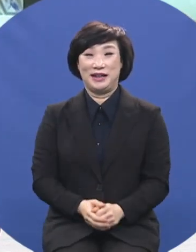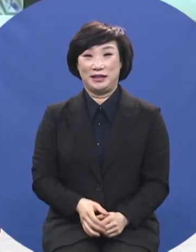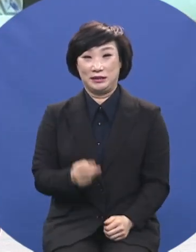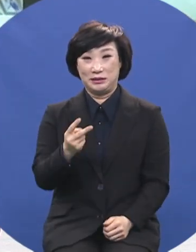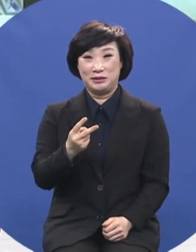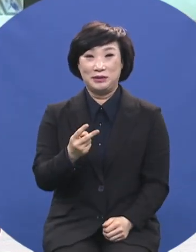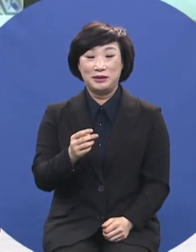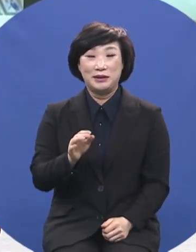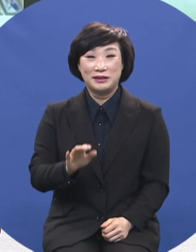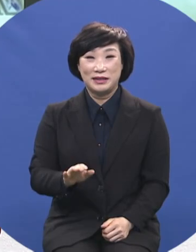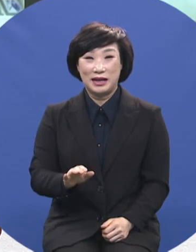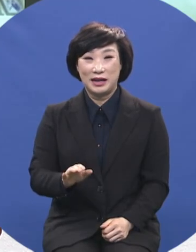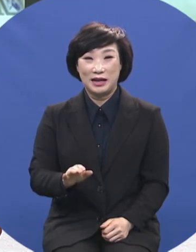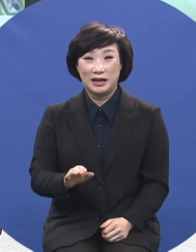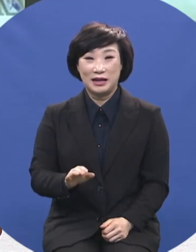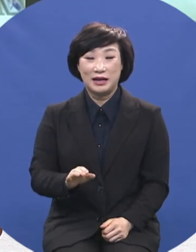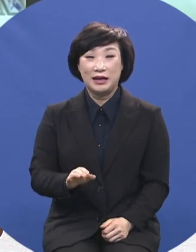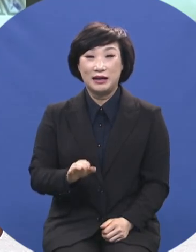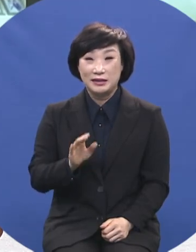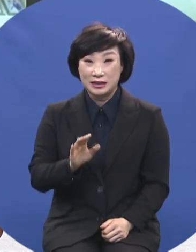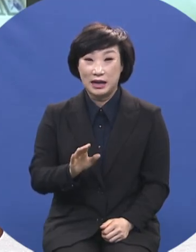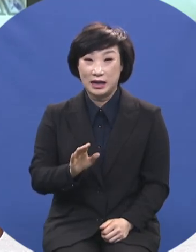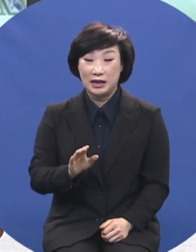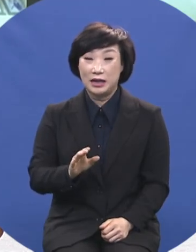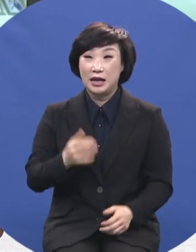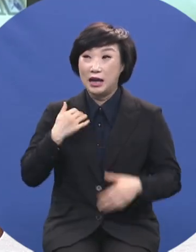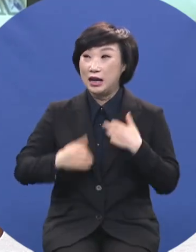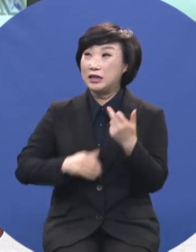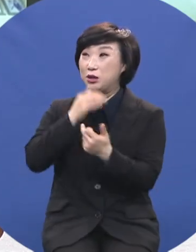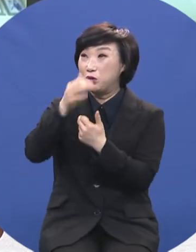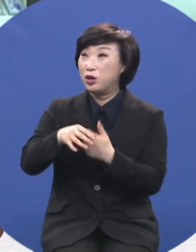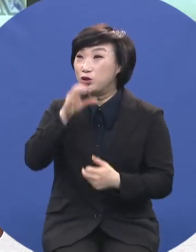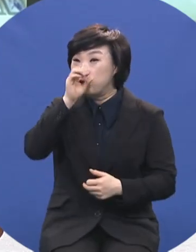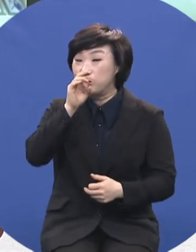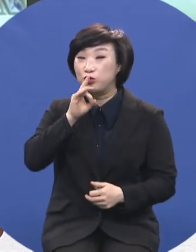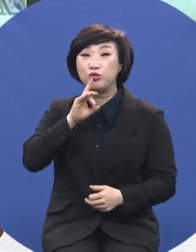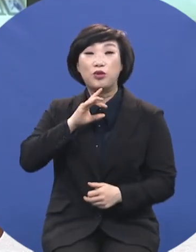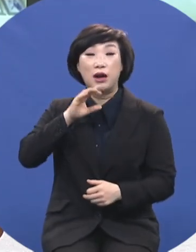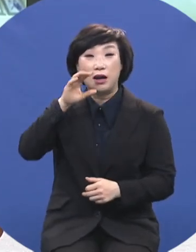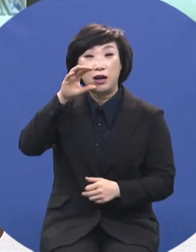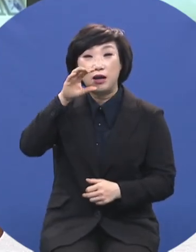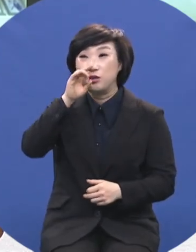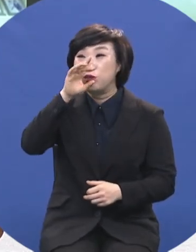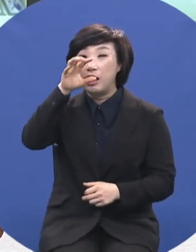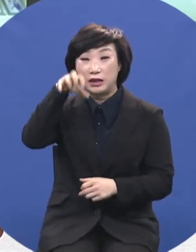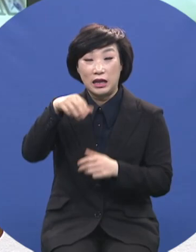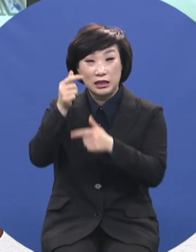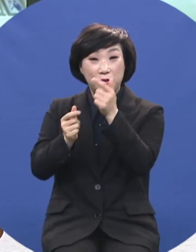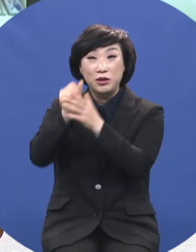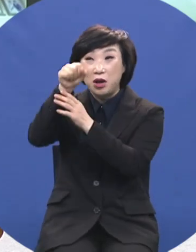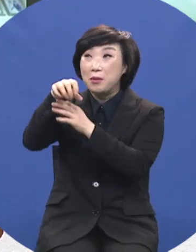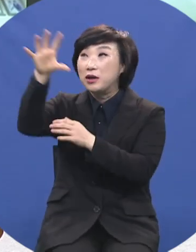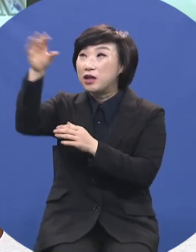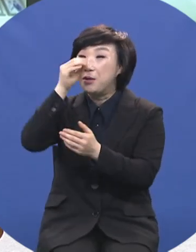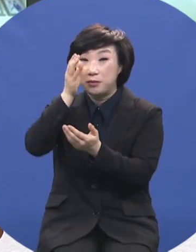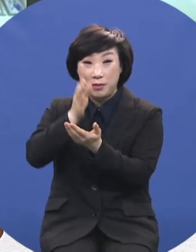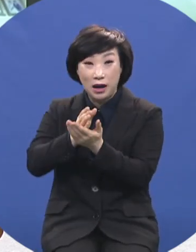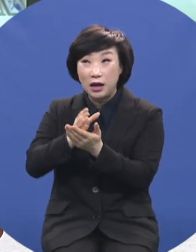그리고 절대로 동산중앙에 실과는 먹지 마라.